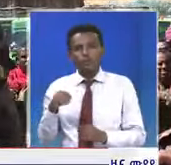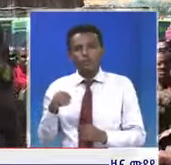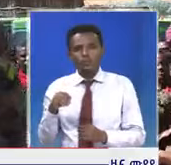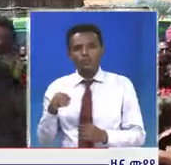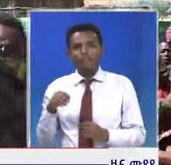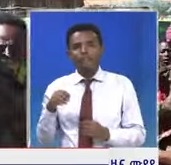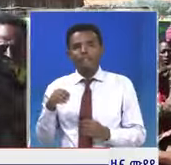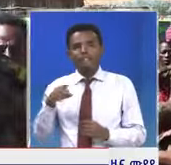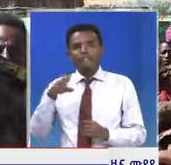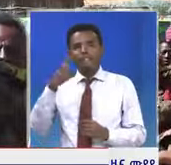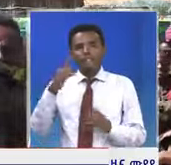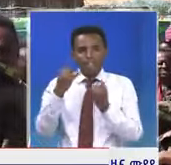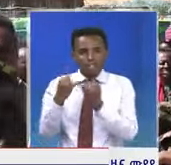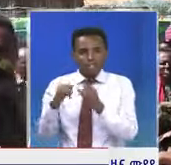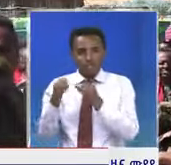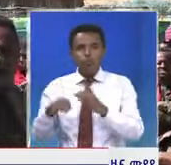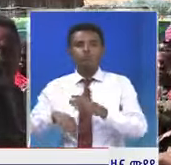ፍርክስክሱ ወጥቶ